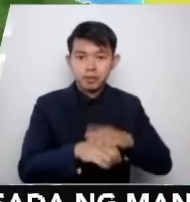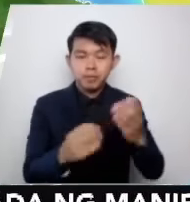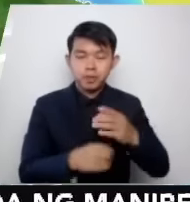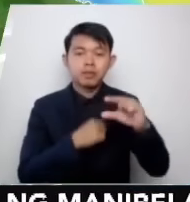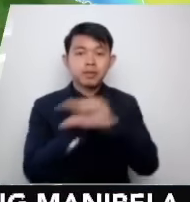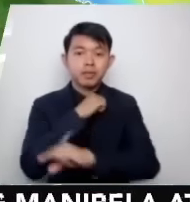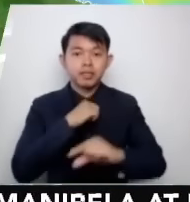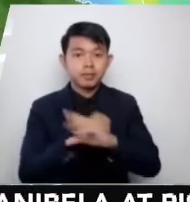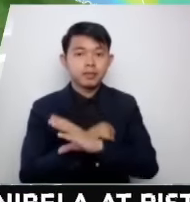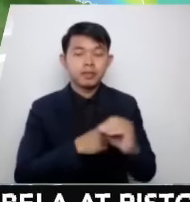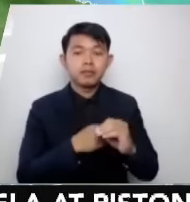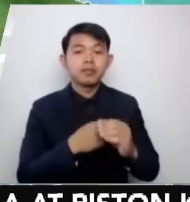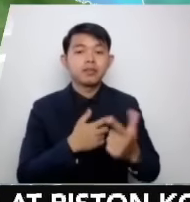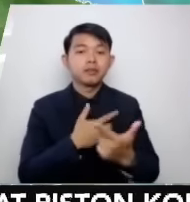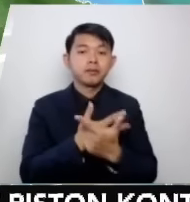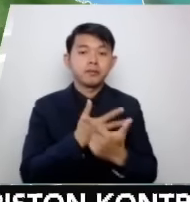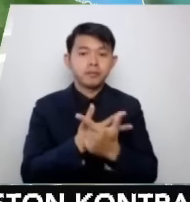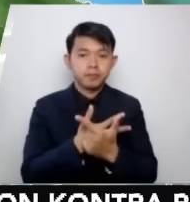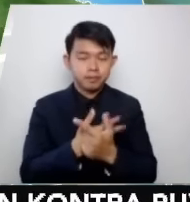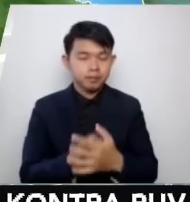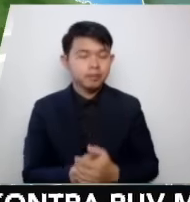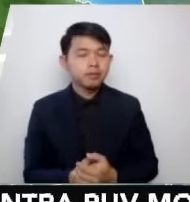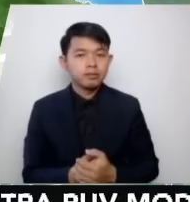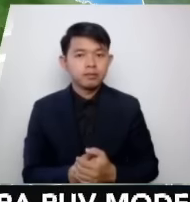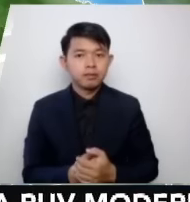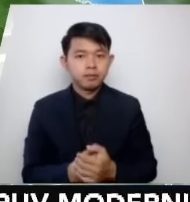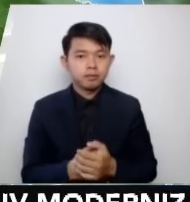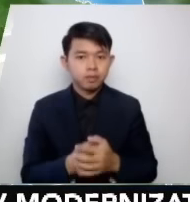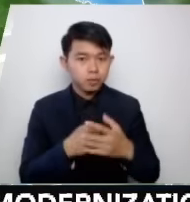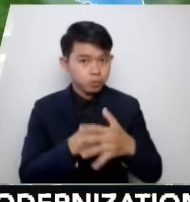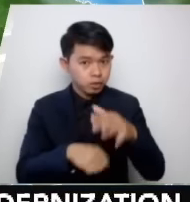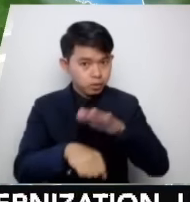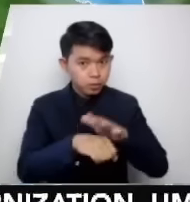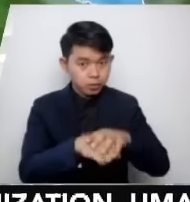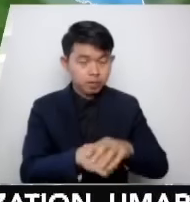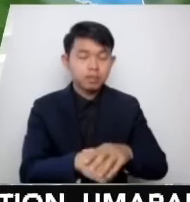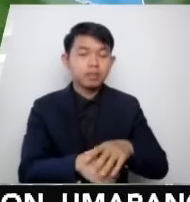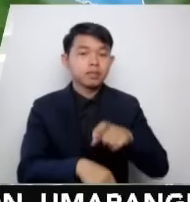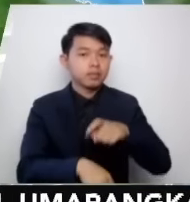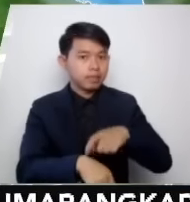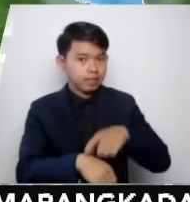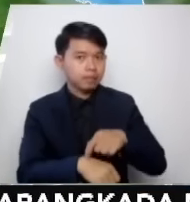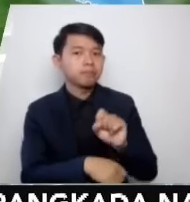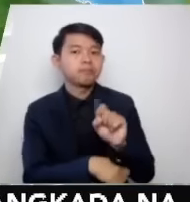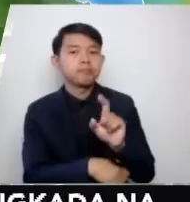ang nasabing babala hanggang 11:47 ng tanghali, sabi ng PAGASA.